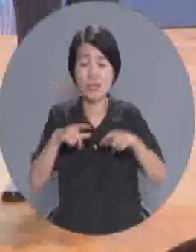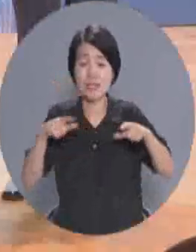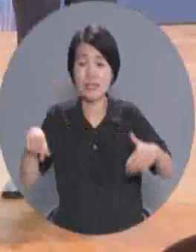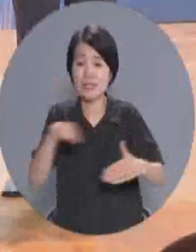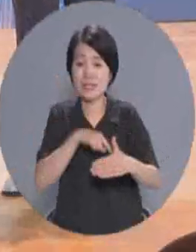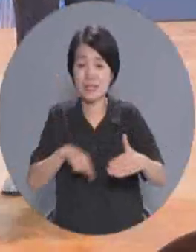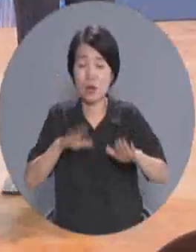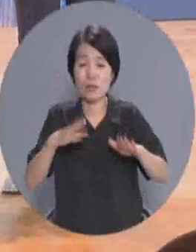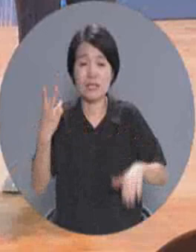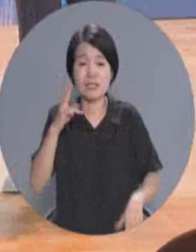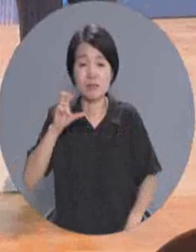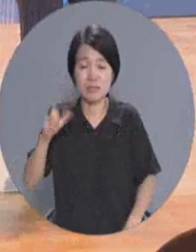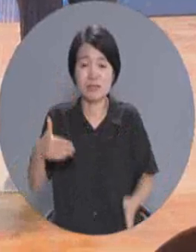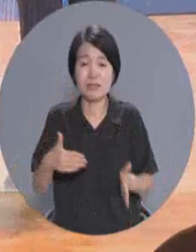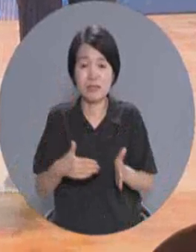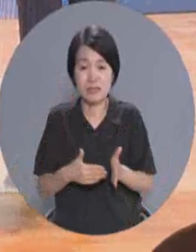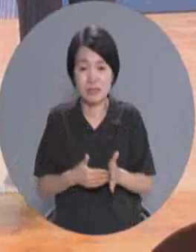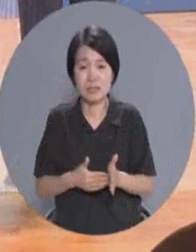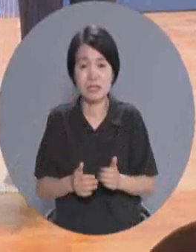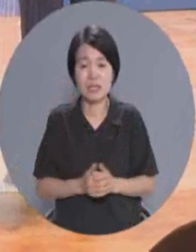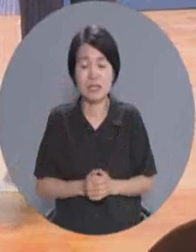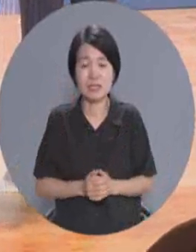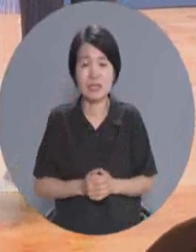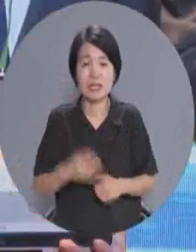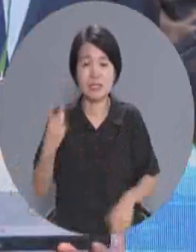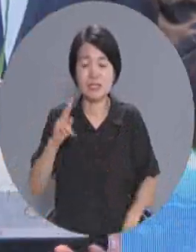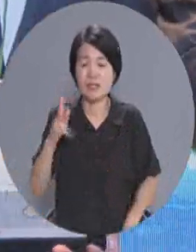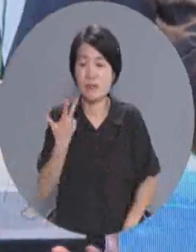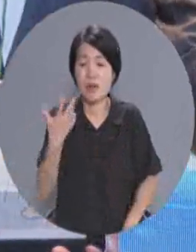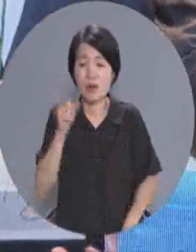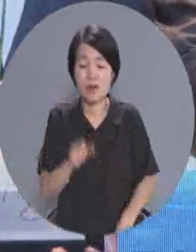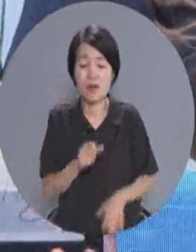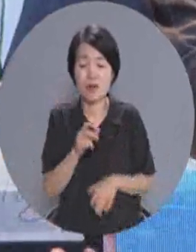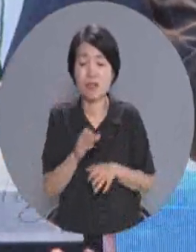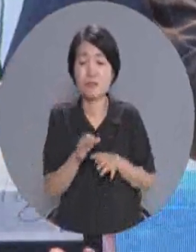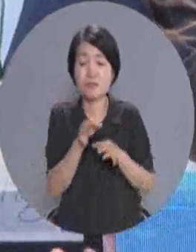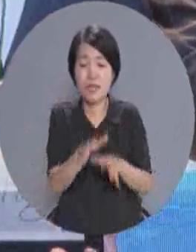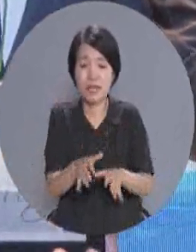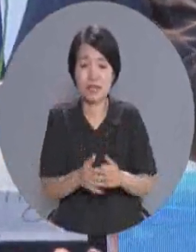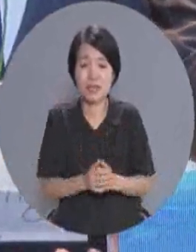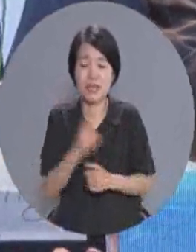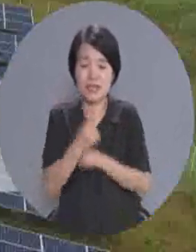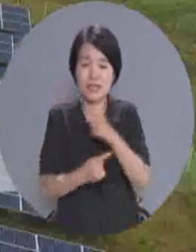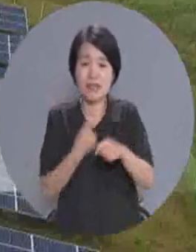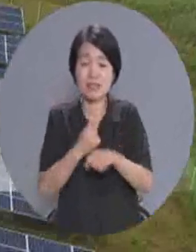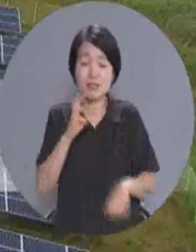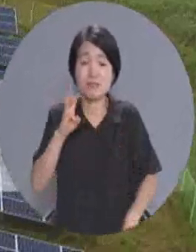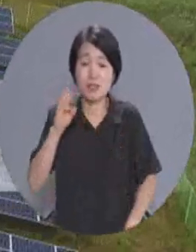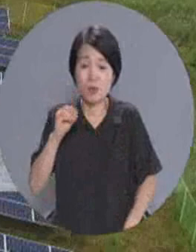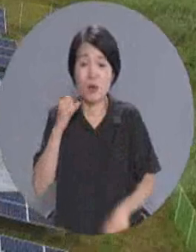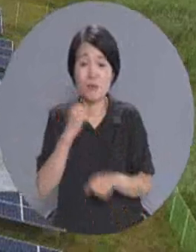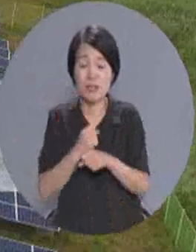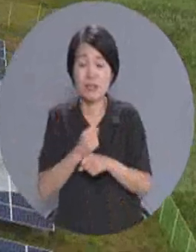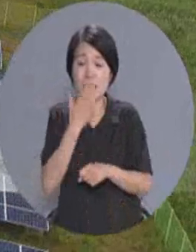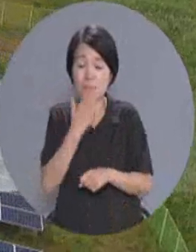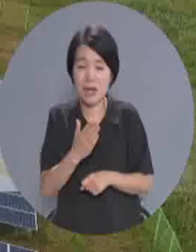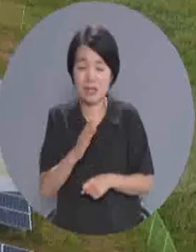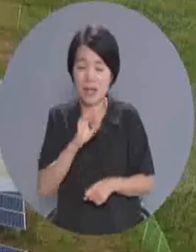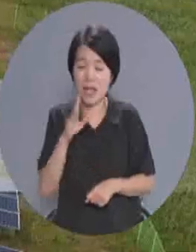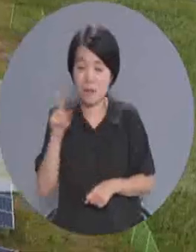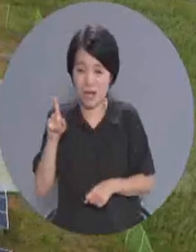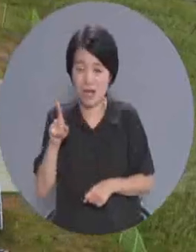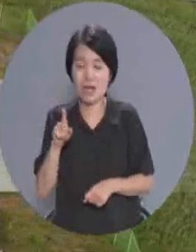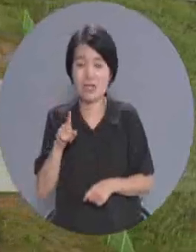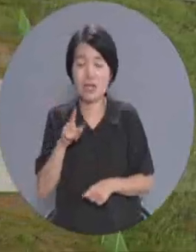내에 오는 2025년까지 7,200억 원의 사업비를 투입해 연간 30만 톤 생산 규모의 에바 소재